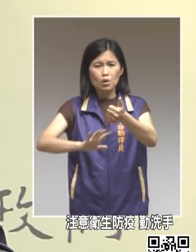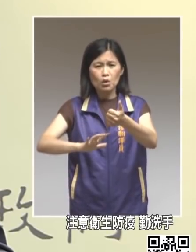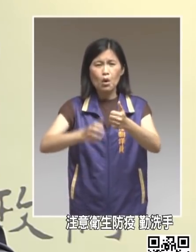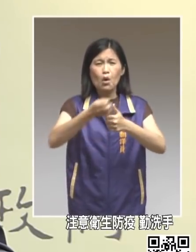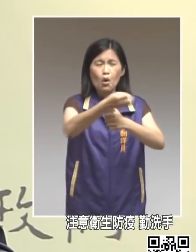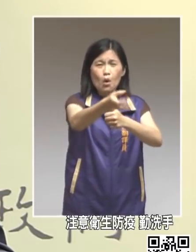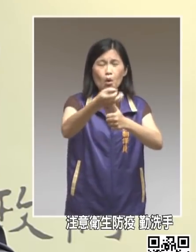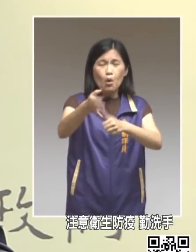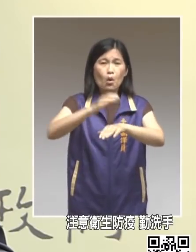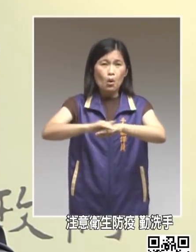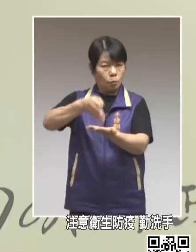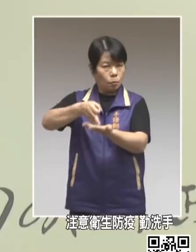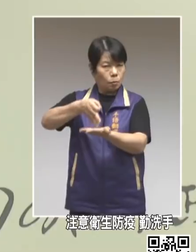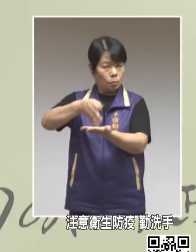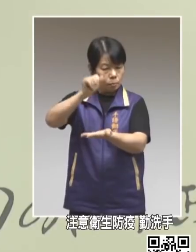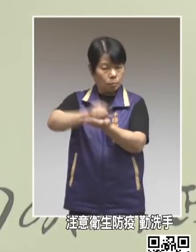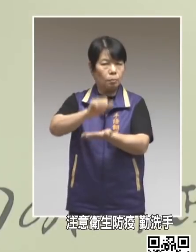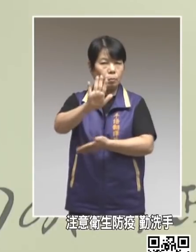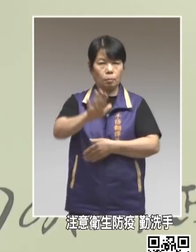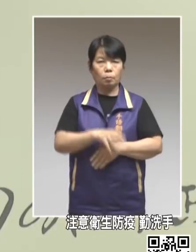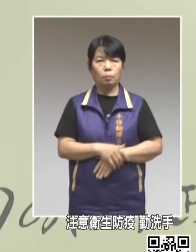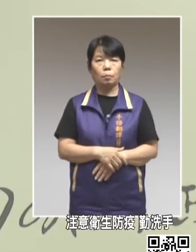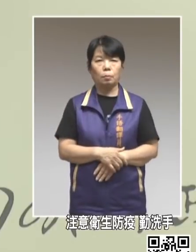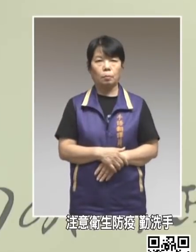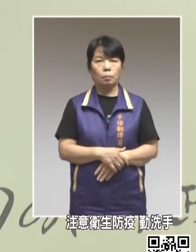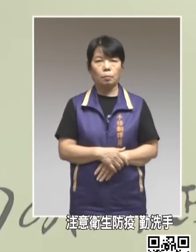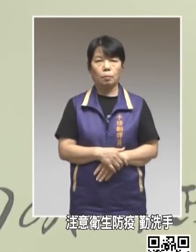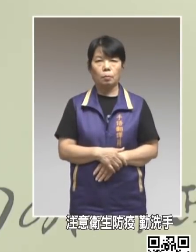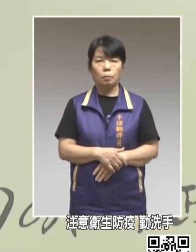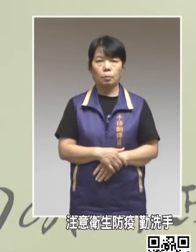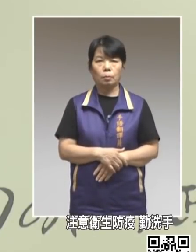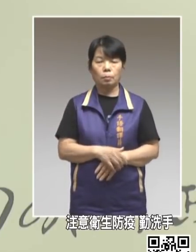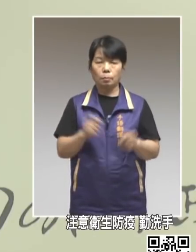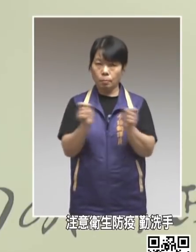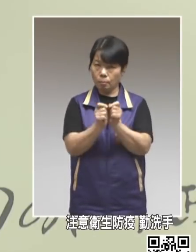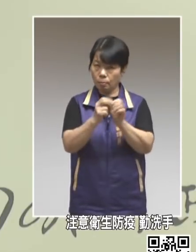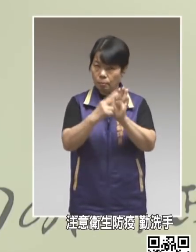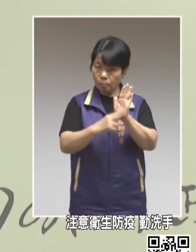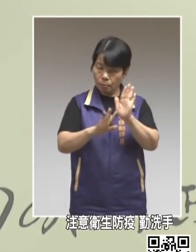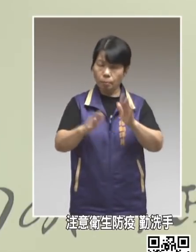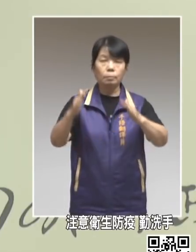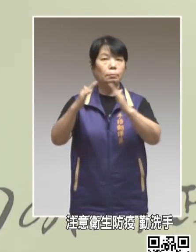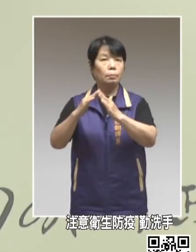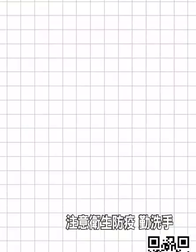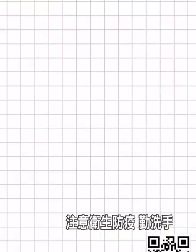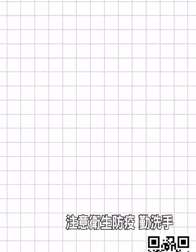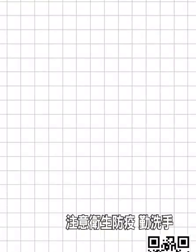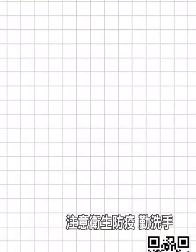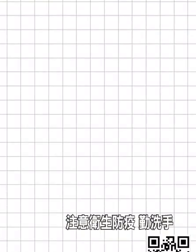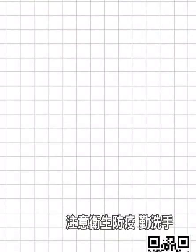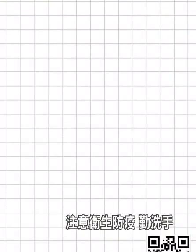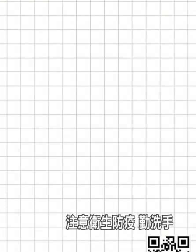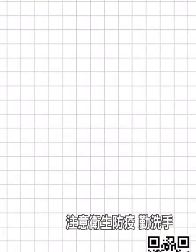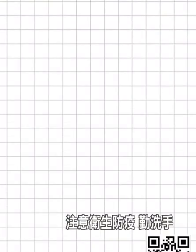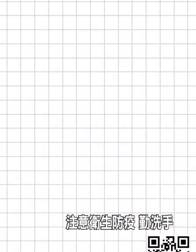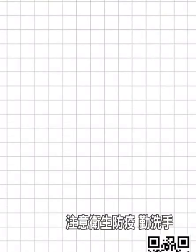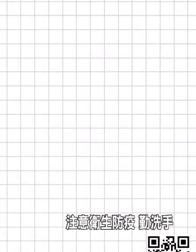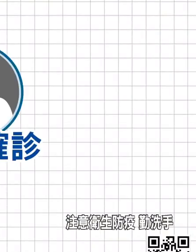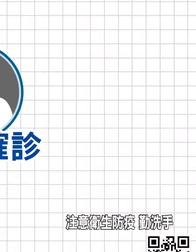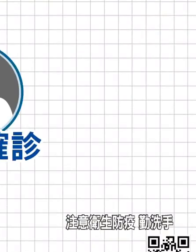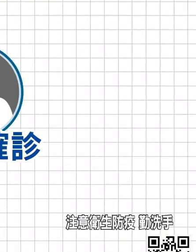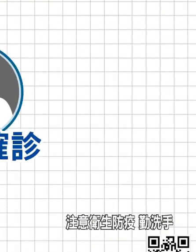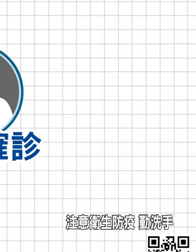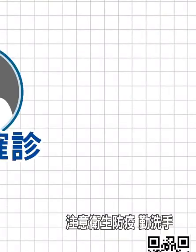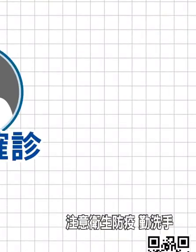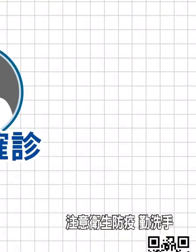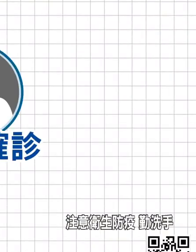响，所以这是一个警示作用。 网友也好奇，为何高雄公布的案例常跟中央给的有出入？市府举新北通报单为